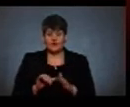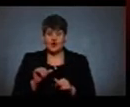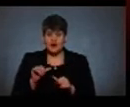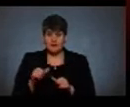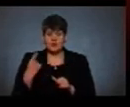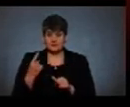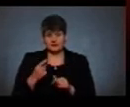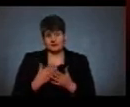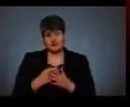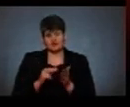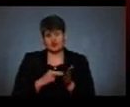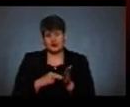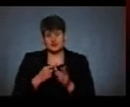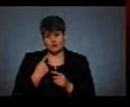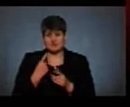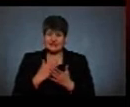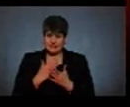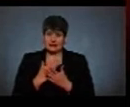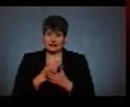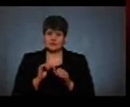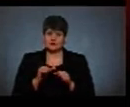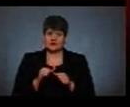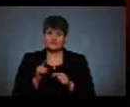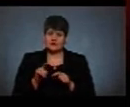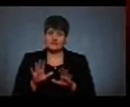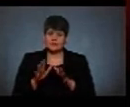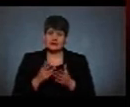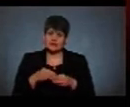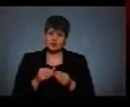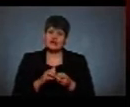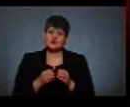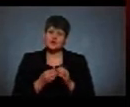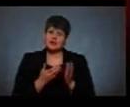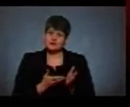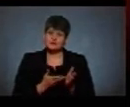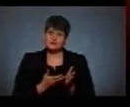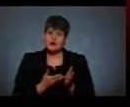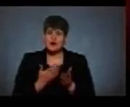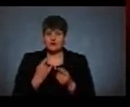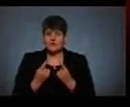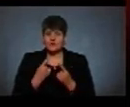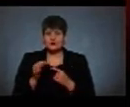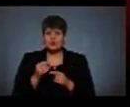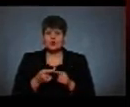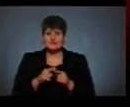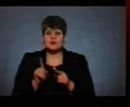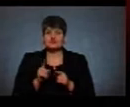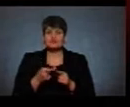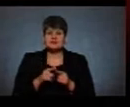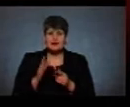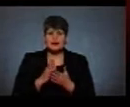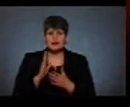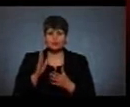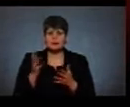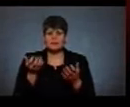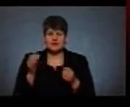на Черкащині такі спроби є, і в деяких випадках вони дають результат. Але, звичайно, що говорити про те, що це буде прийняте по всій